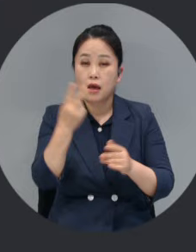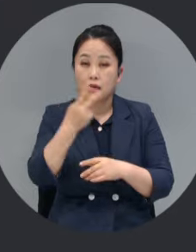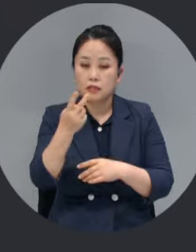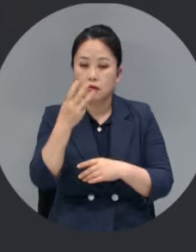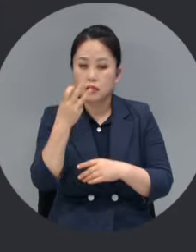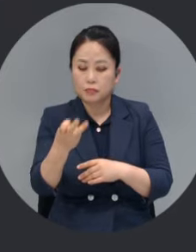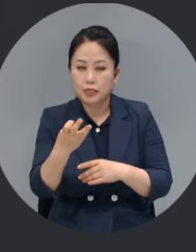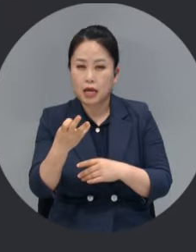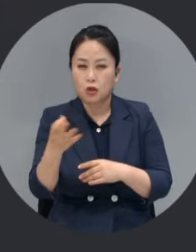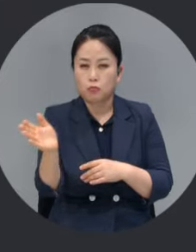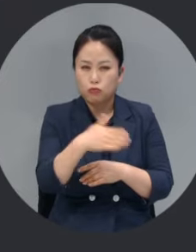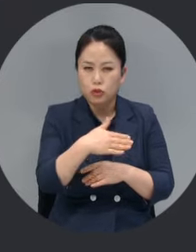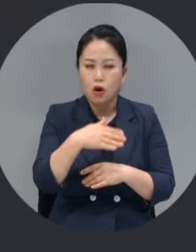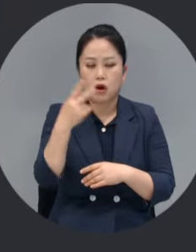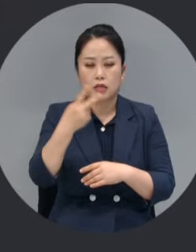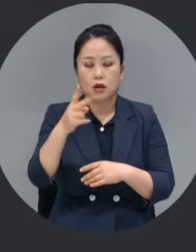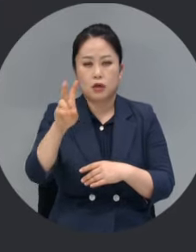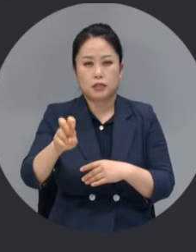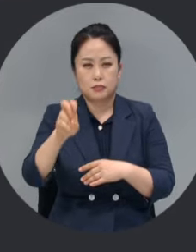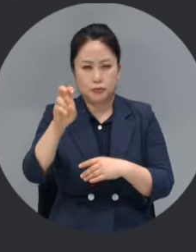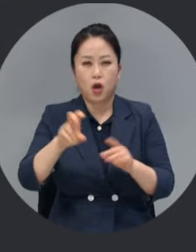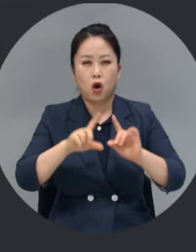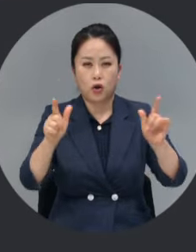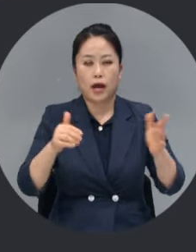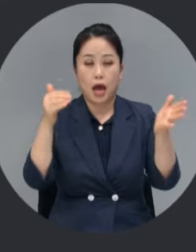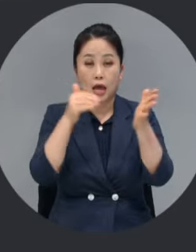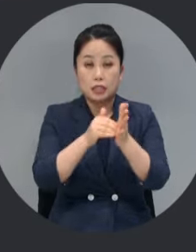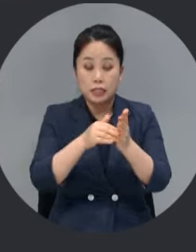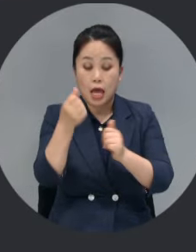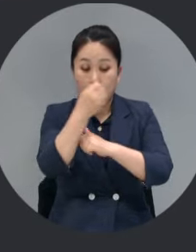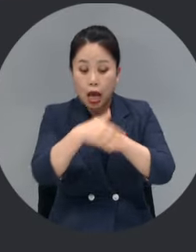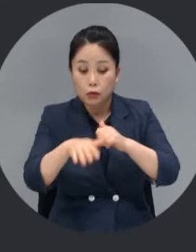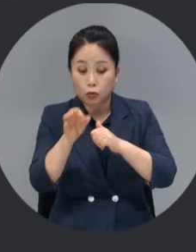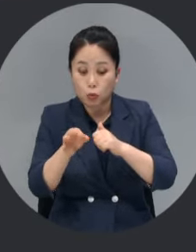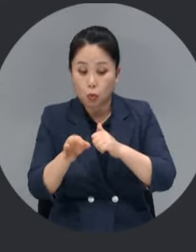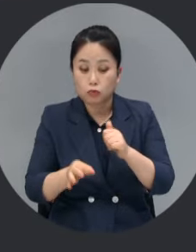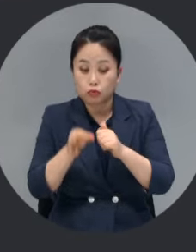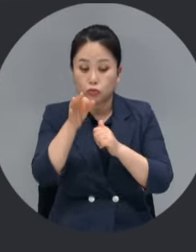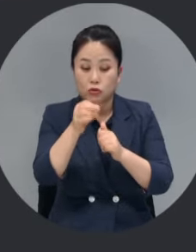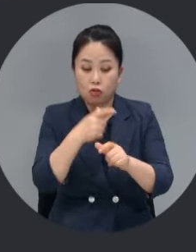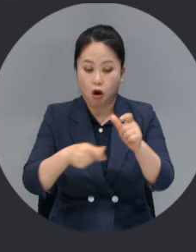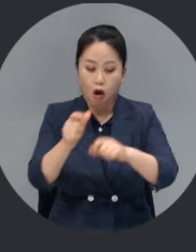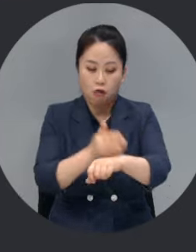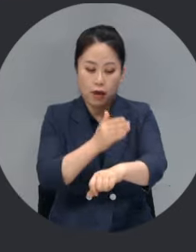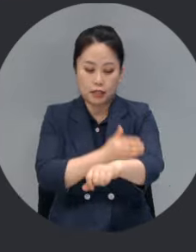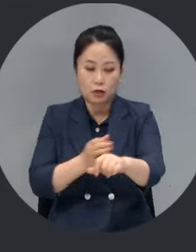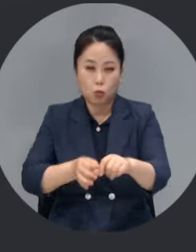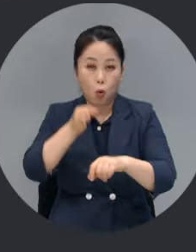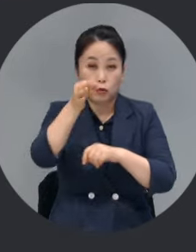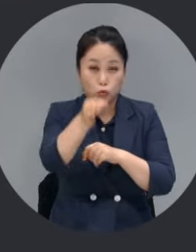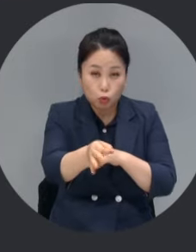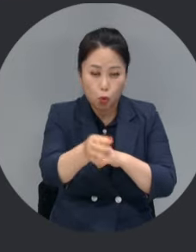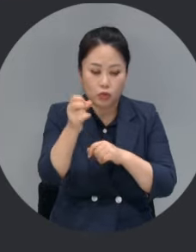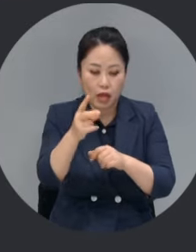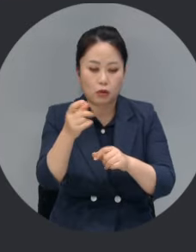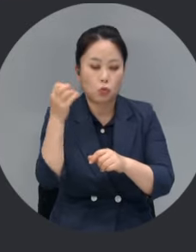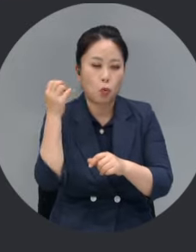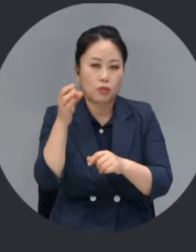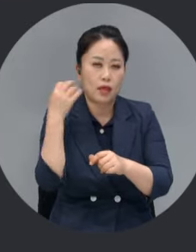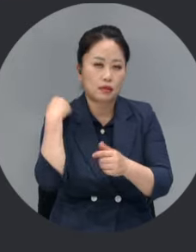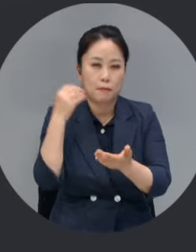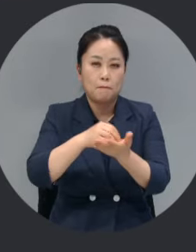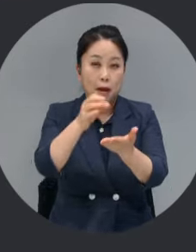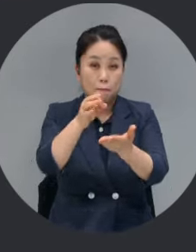2020년까지 하도급 업체에 대금을 부풀려 지급한 뒤 되돌려 받거나 계열사 자금을 이용해 대표 개인 아파트를